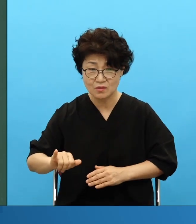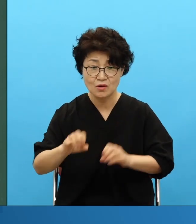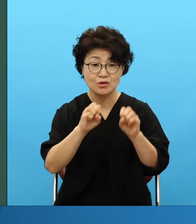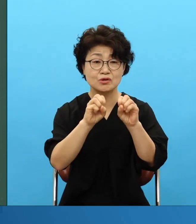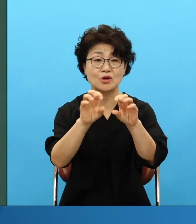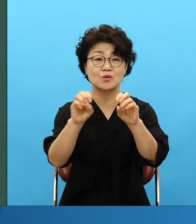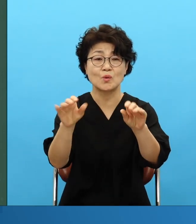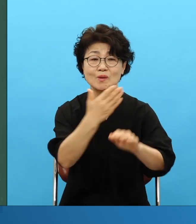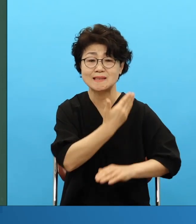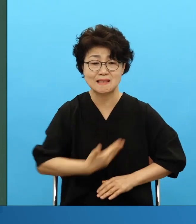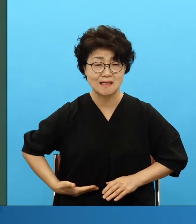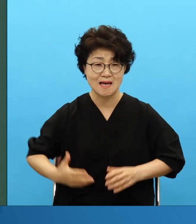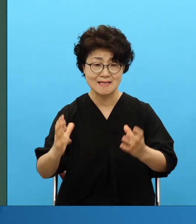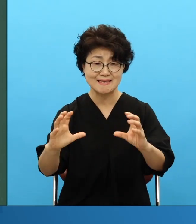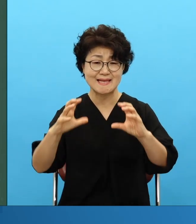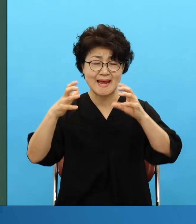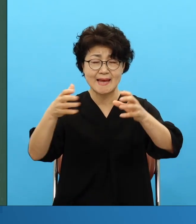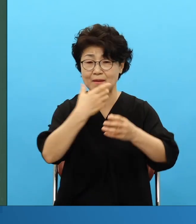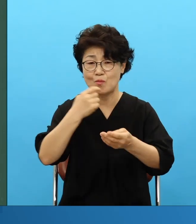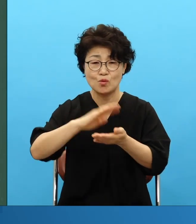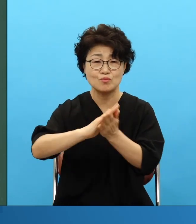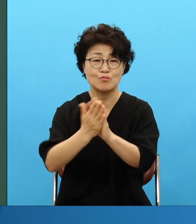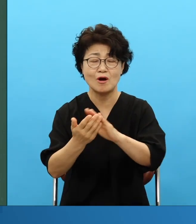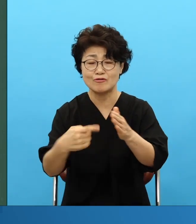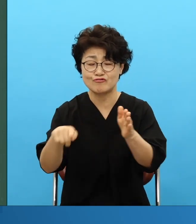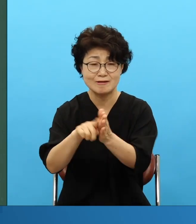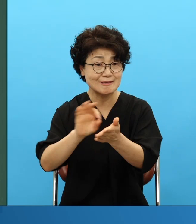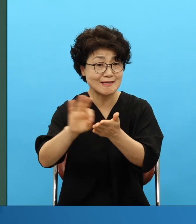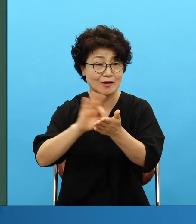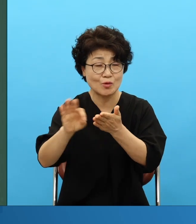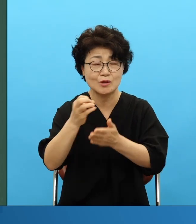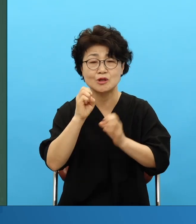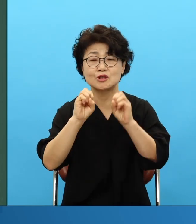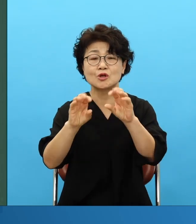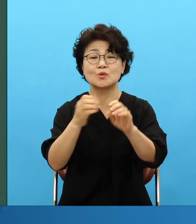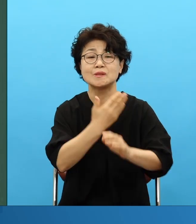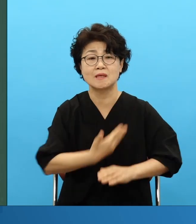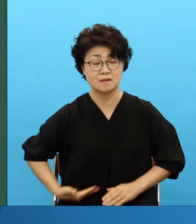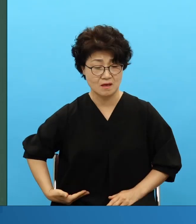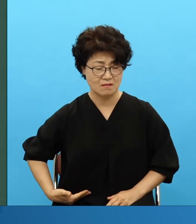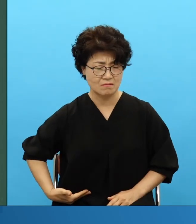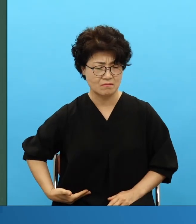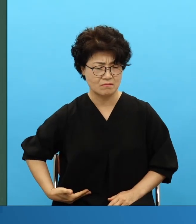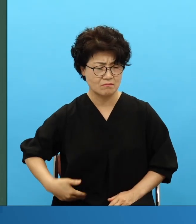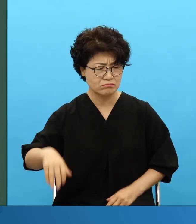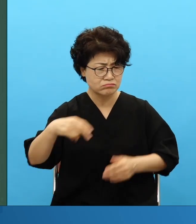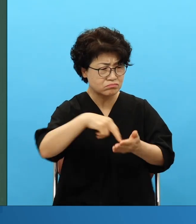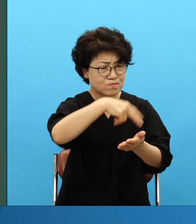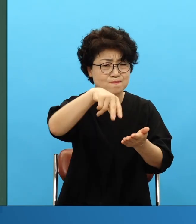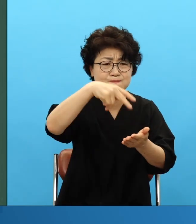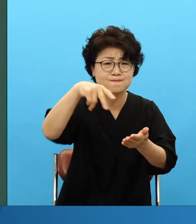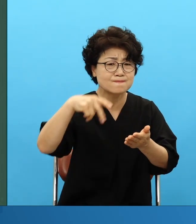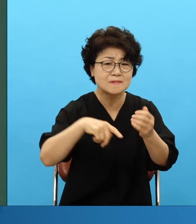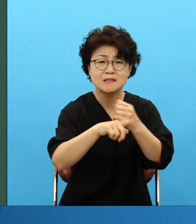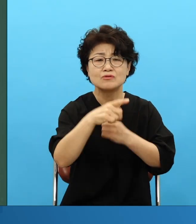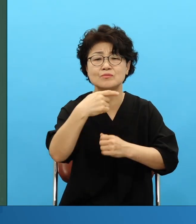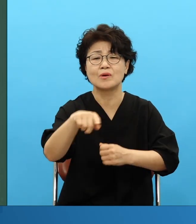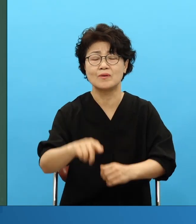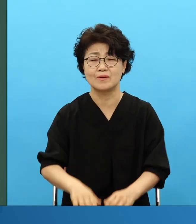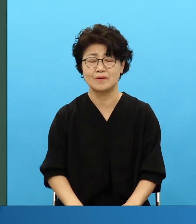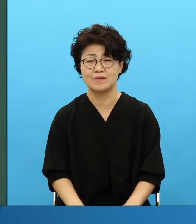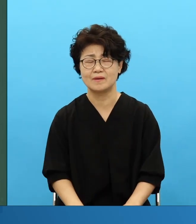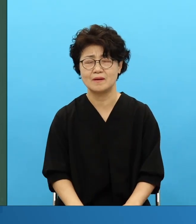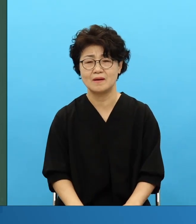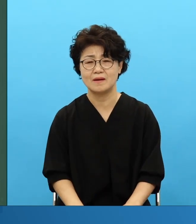제자요. 세계복음을 전도자입니다. You are child of 당할 God. 이유가 없어요. You're the evangelist, do world evangelization. There's no reason to do anything 그래서 else. 이걸 깨달은